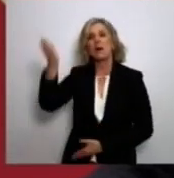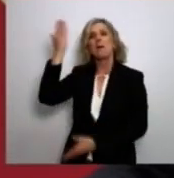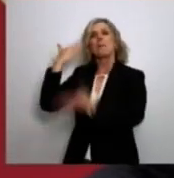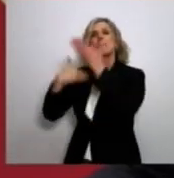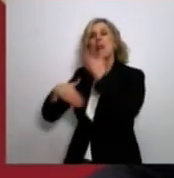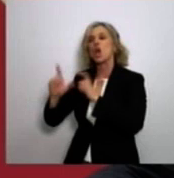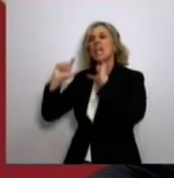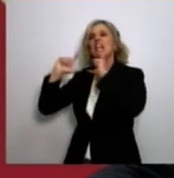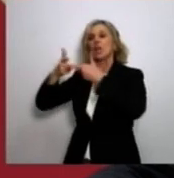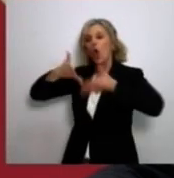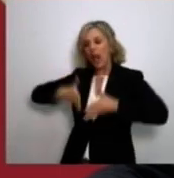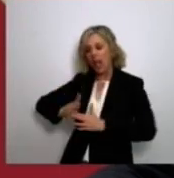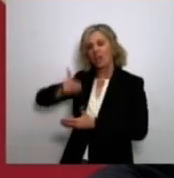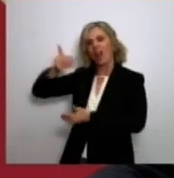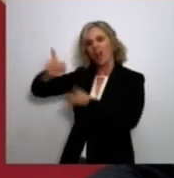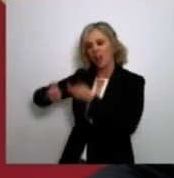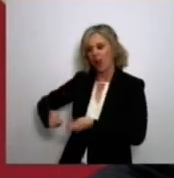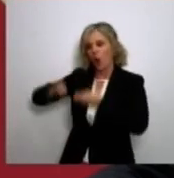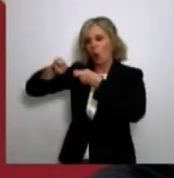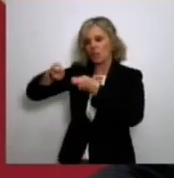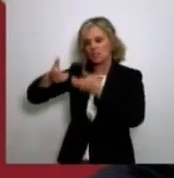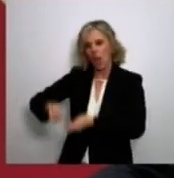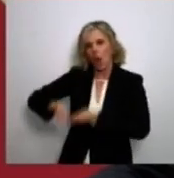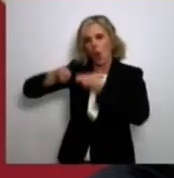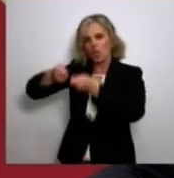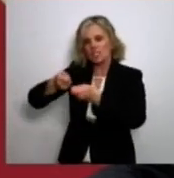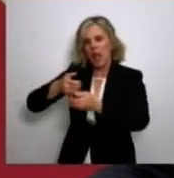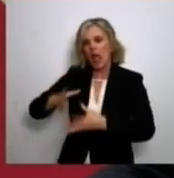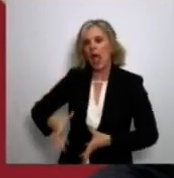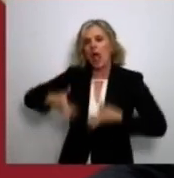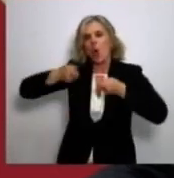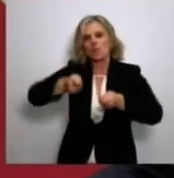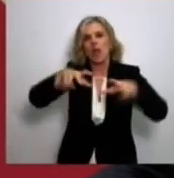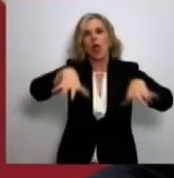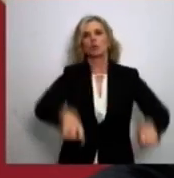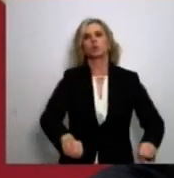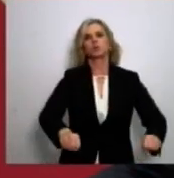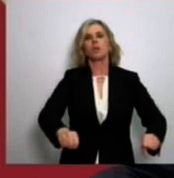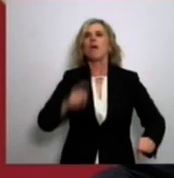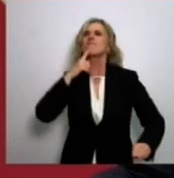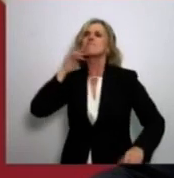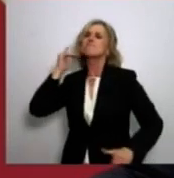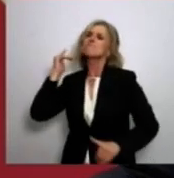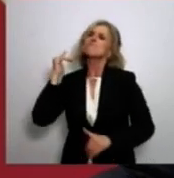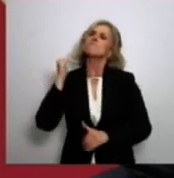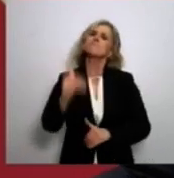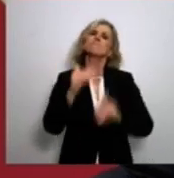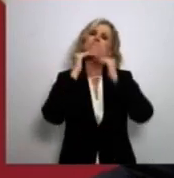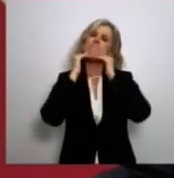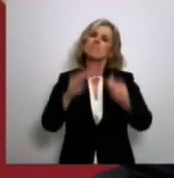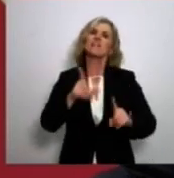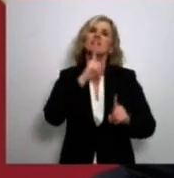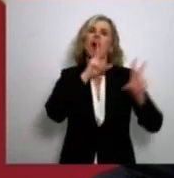των πάλιων κομματικών συμμοριών. Την επόμενη μέρα θα έχει ξεκινήσει μια άλλη εποχή για την Ελλάδα.